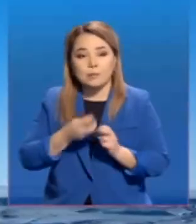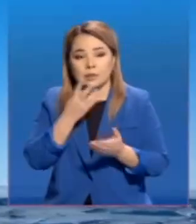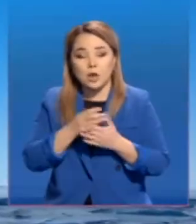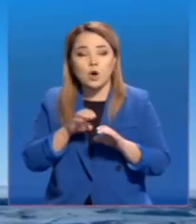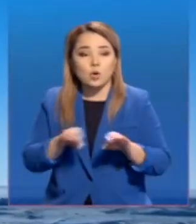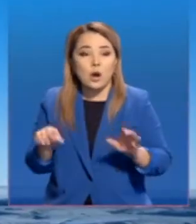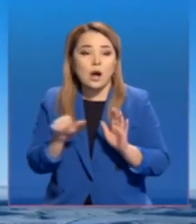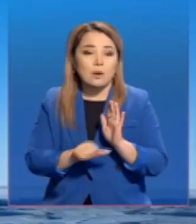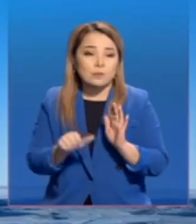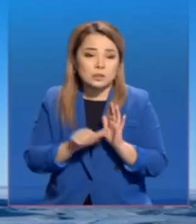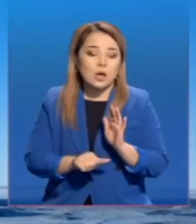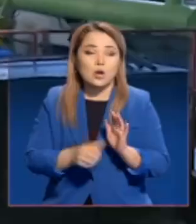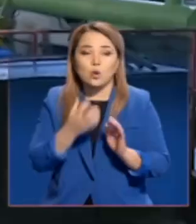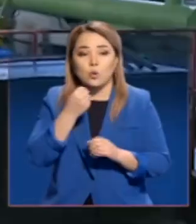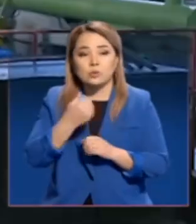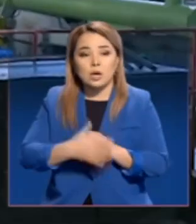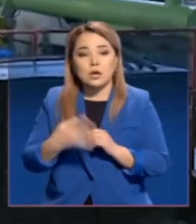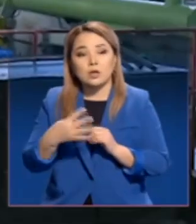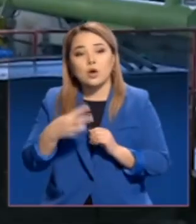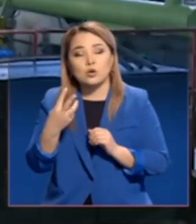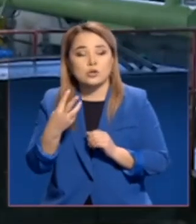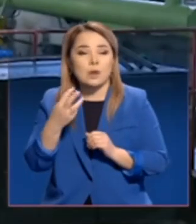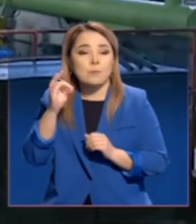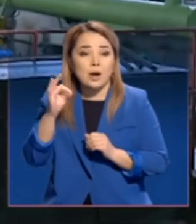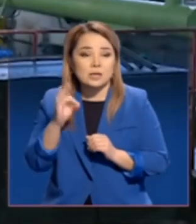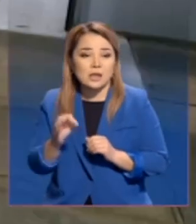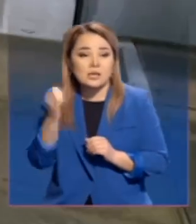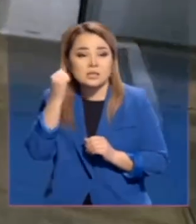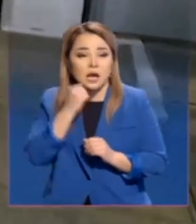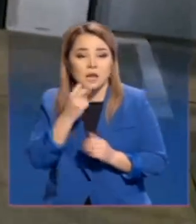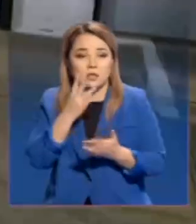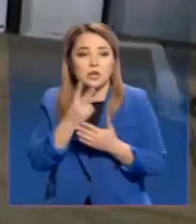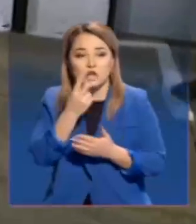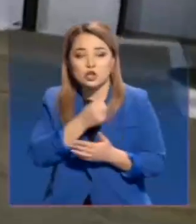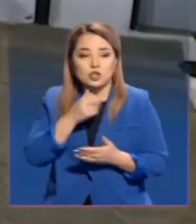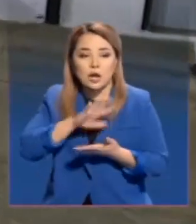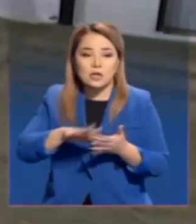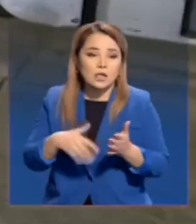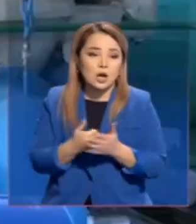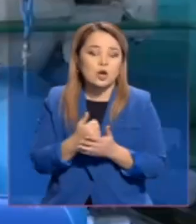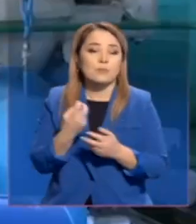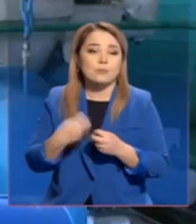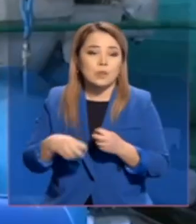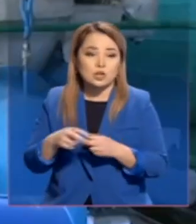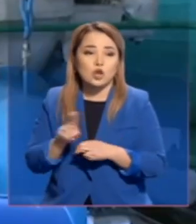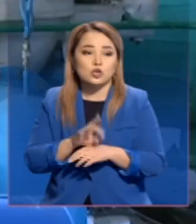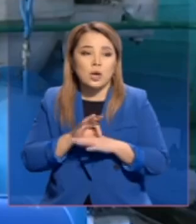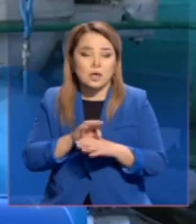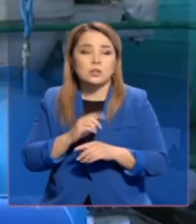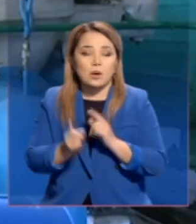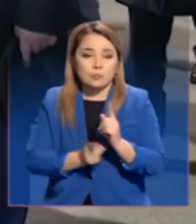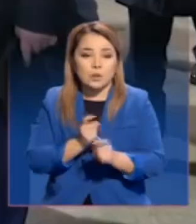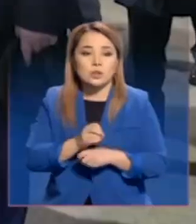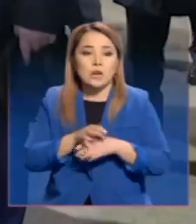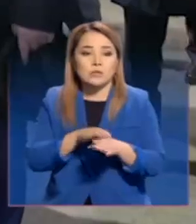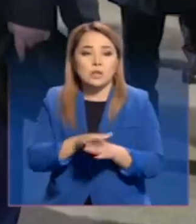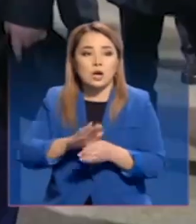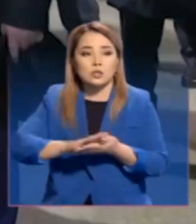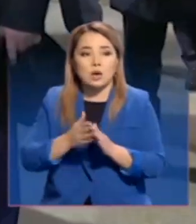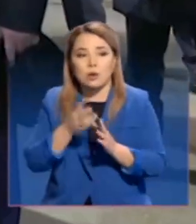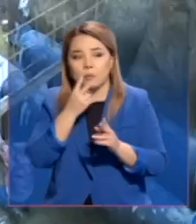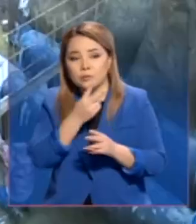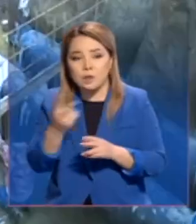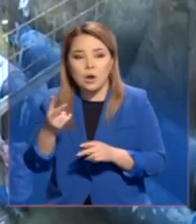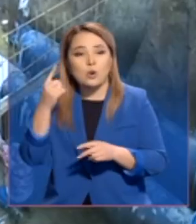Құбырлар 60, жылу орталығы 43% тозған. Сондықтан 2 жылдан бері жаңғырту жүріп жатыр. Жылу электр орталығының мүшкіл халін